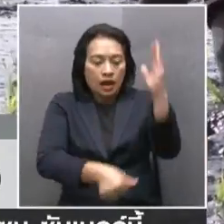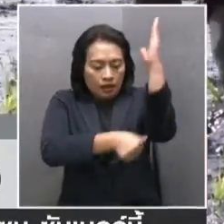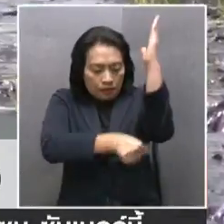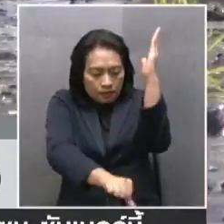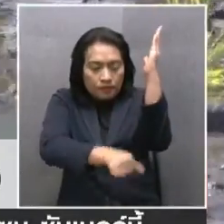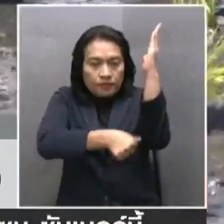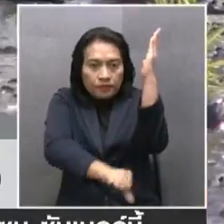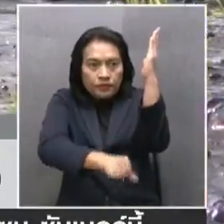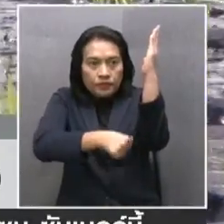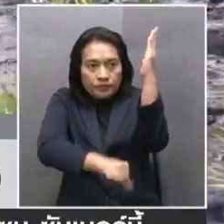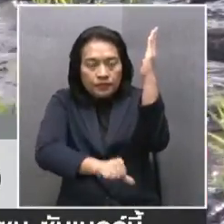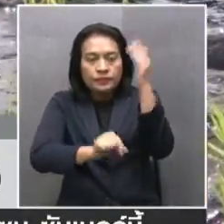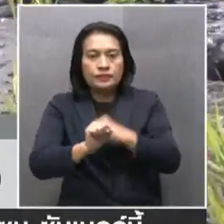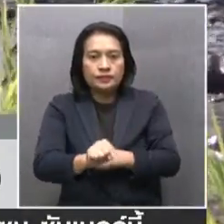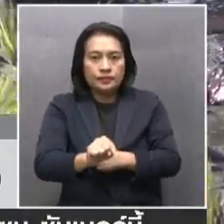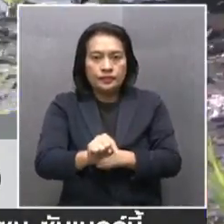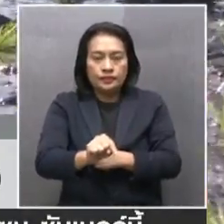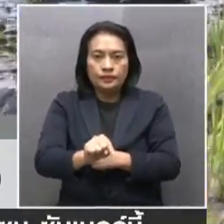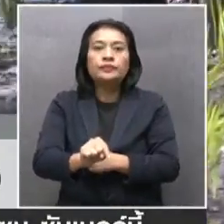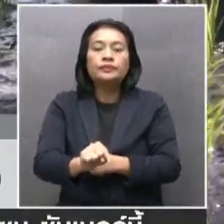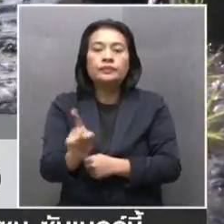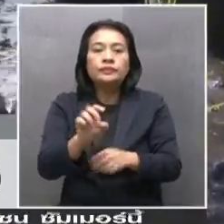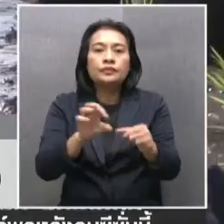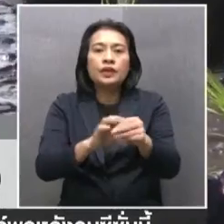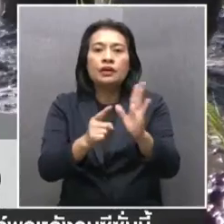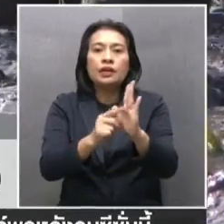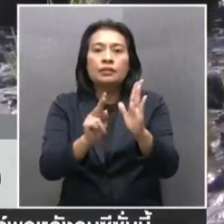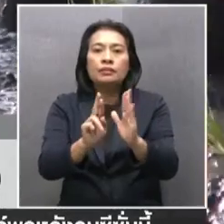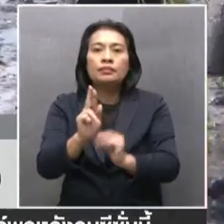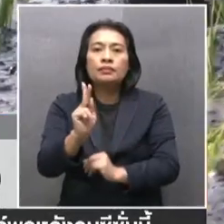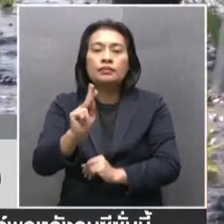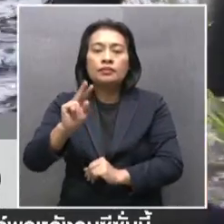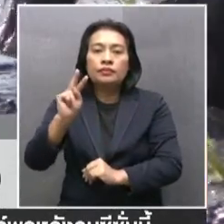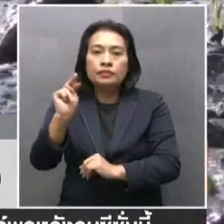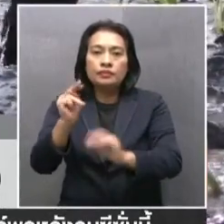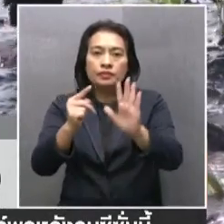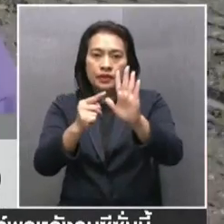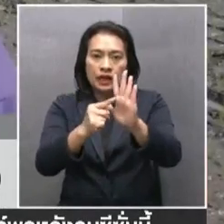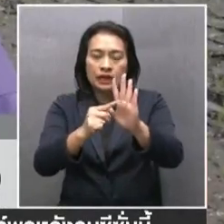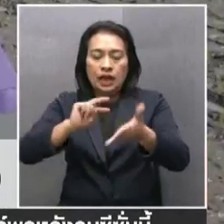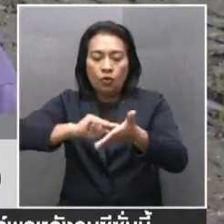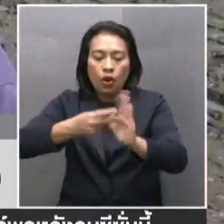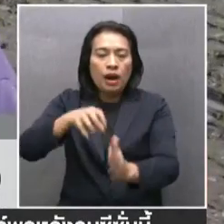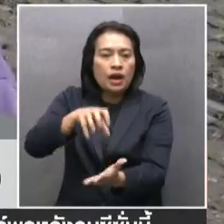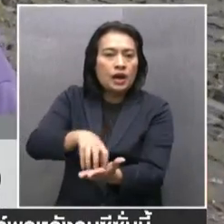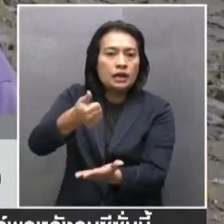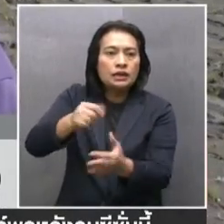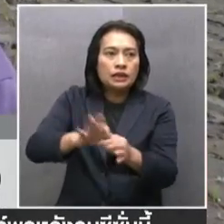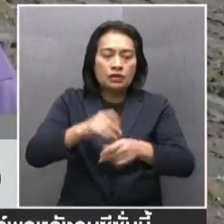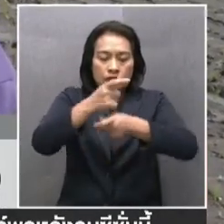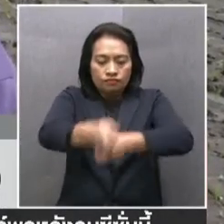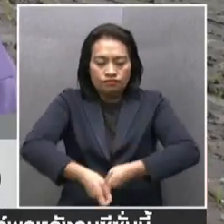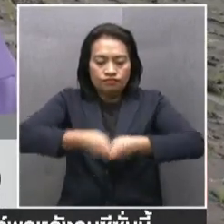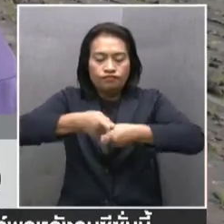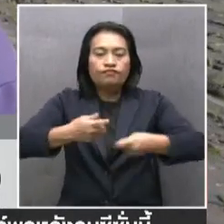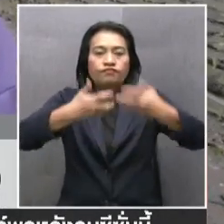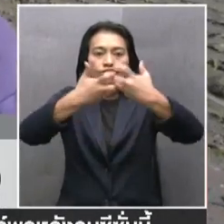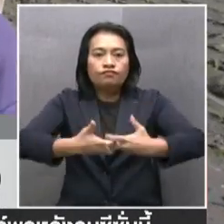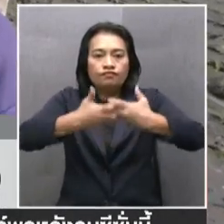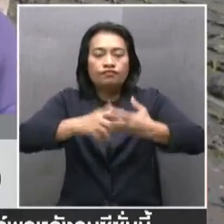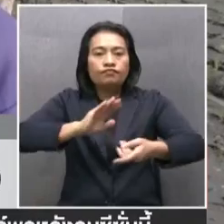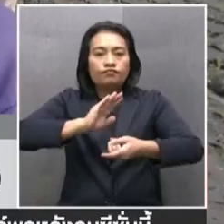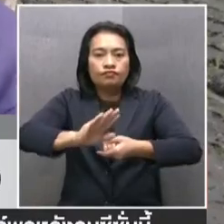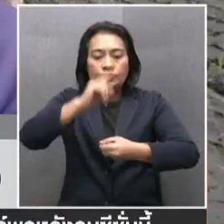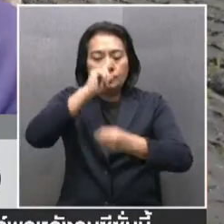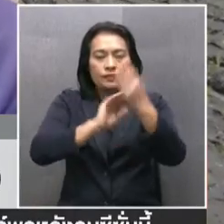หรือที่เรียกกันว่าแรกนาเพื่อความเป็นสิริมงคลในอาชีพเกษตรกรรมซึ่งถือได้ว่าเป็นกระดูกสันหลังของชาติครับนาย